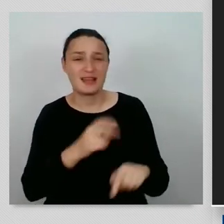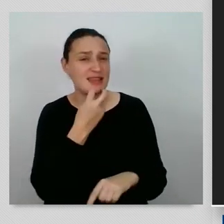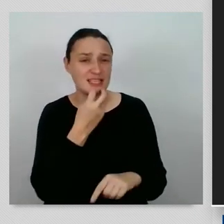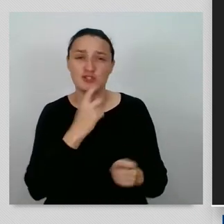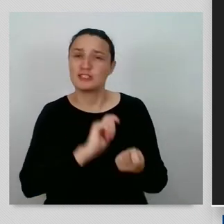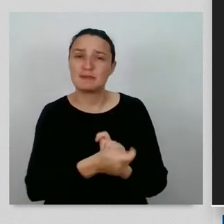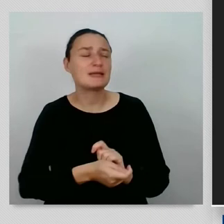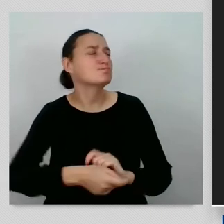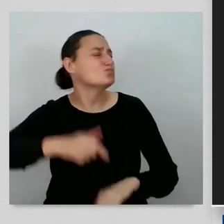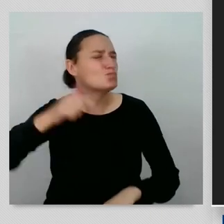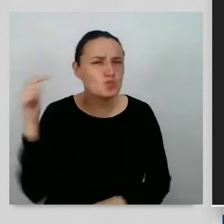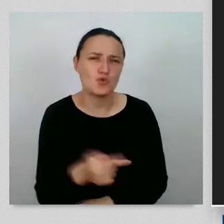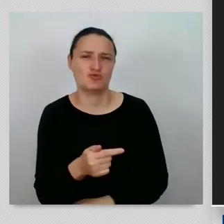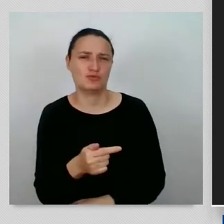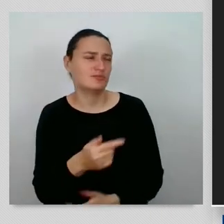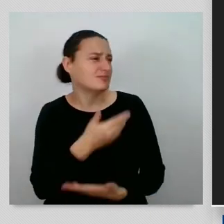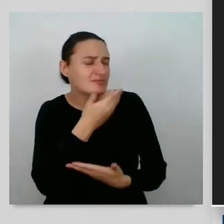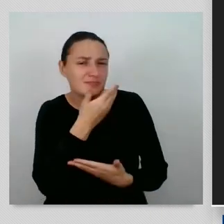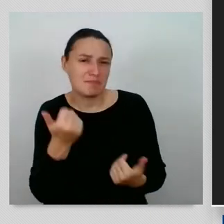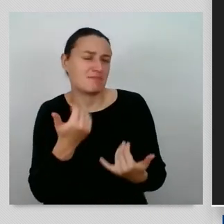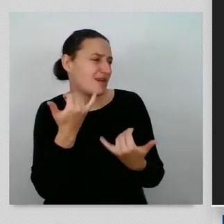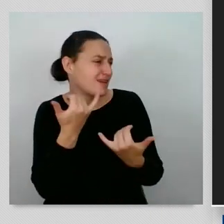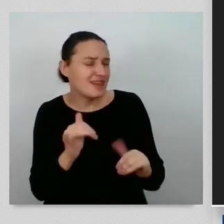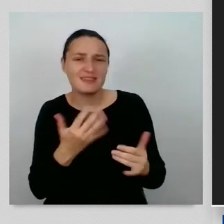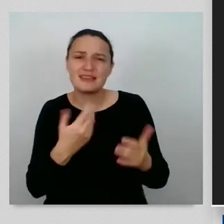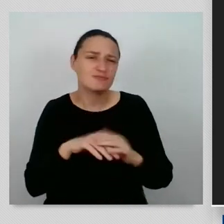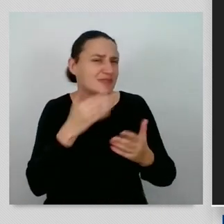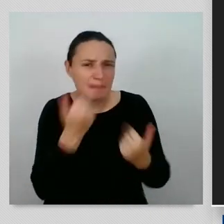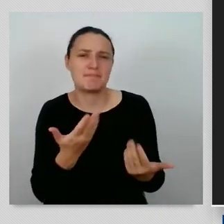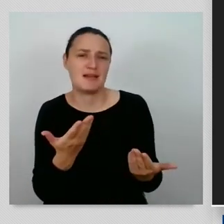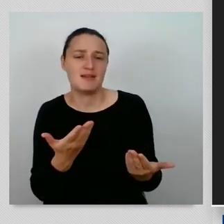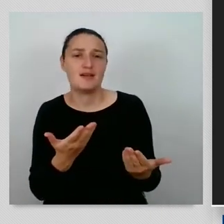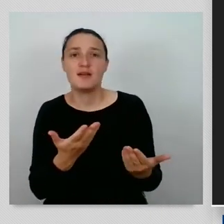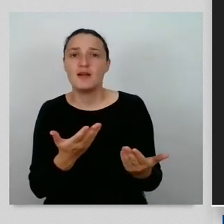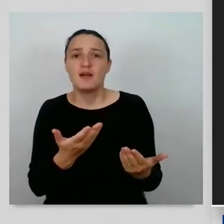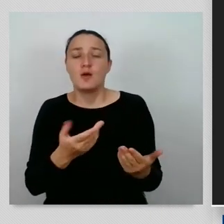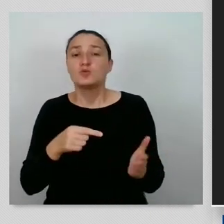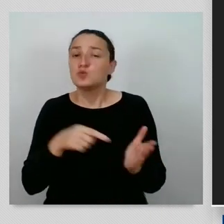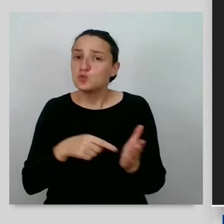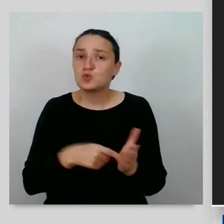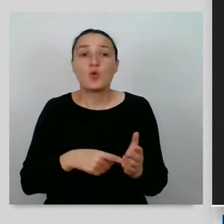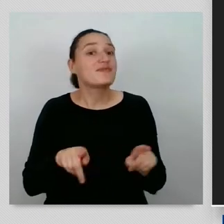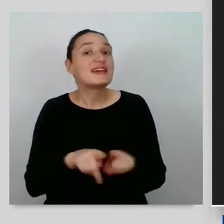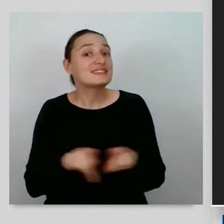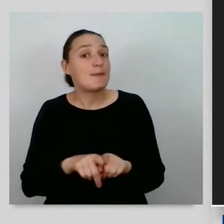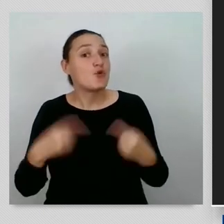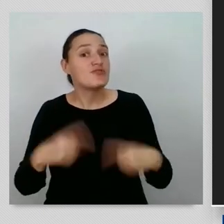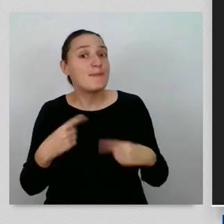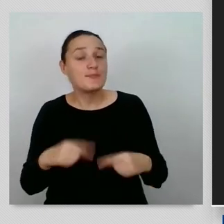są nieuchronne, tak? I że one realnie nastąpią, że od nich nie ma odwrotu. Tak jak nie było